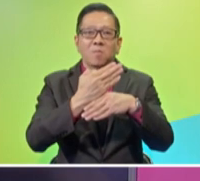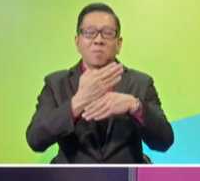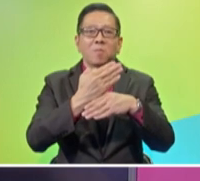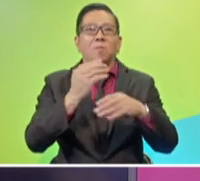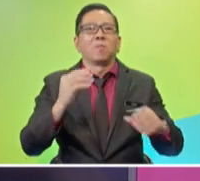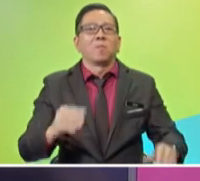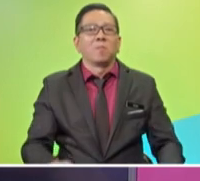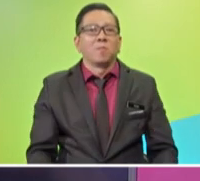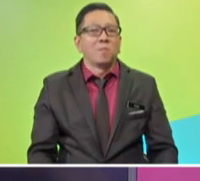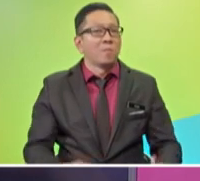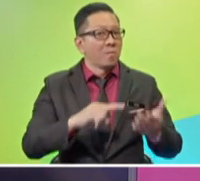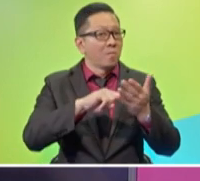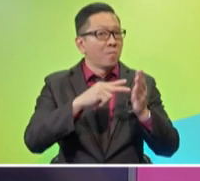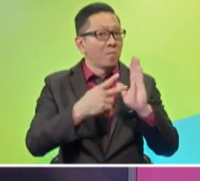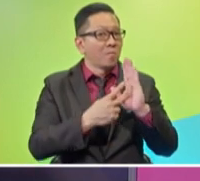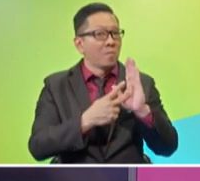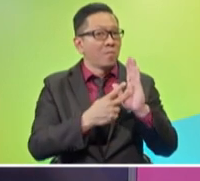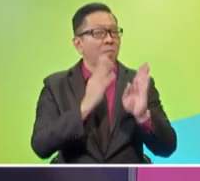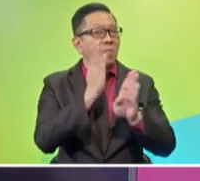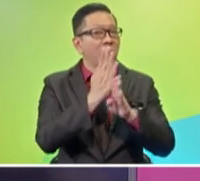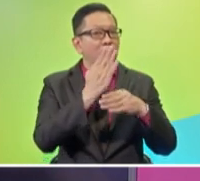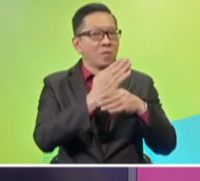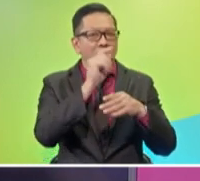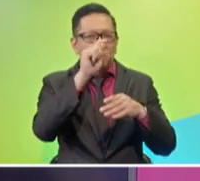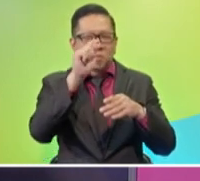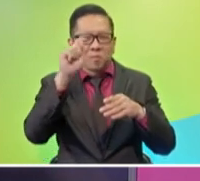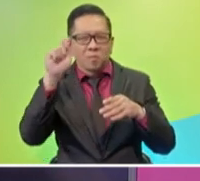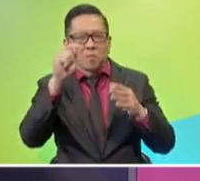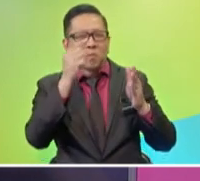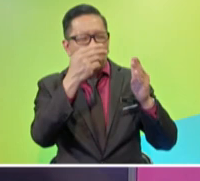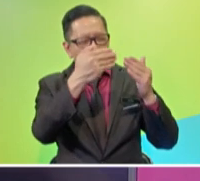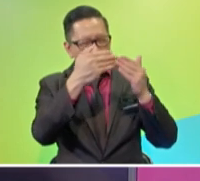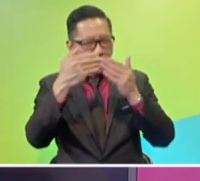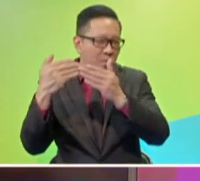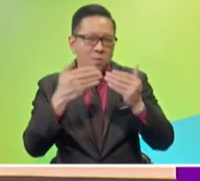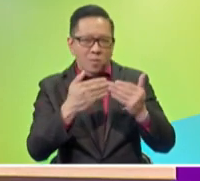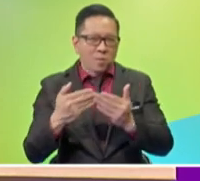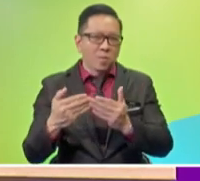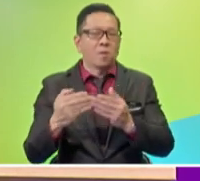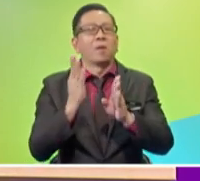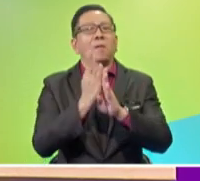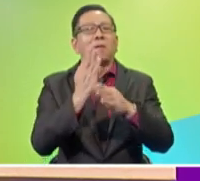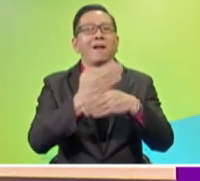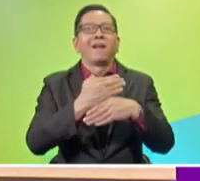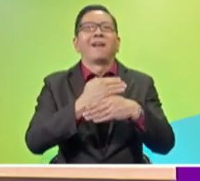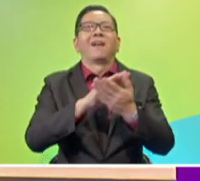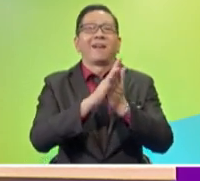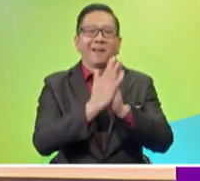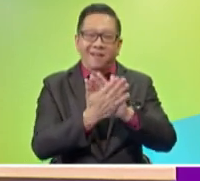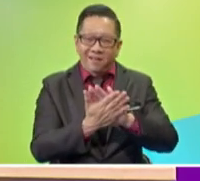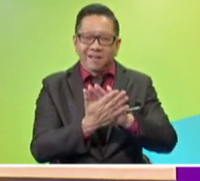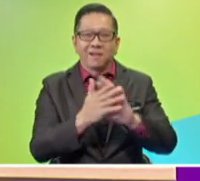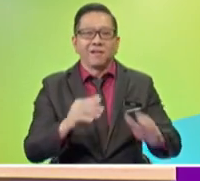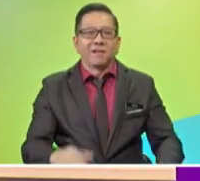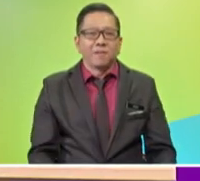buatkan. Maksudnya dekat situ ialah bentuk sifar. Jadi kita surih titik-titik itu nak tengok apa bentuk yang akan jadi selepas itu. Begitu.